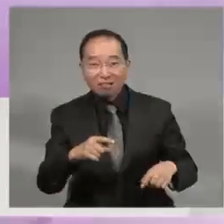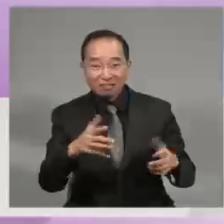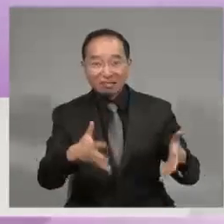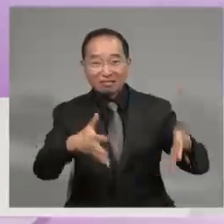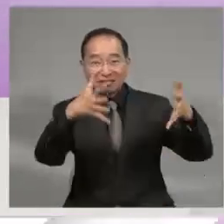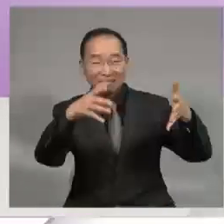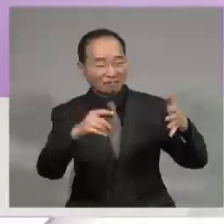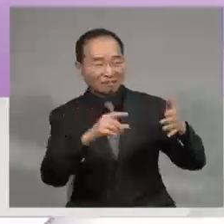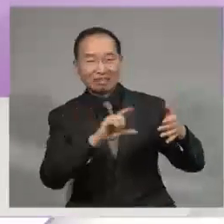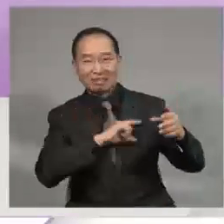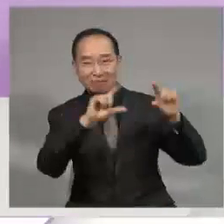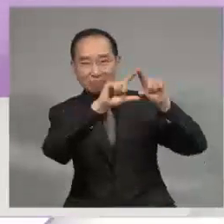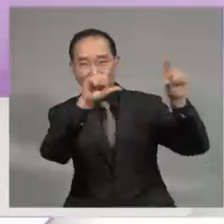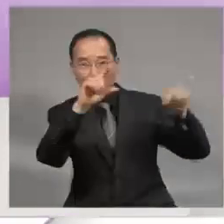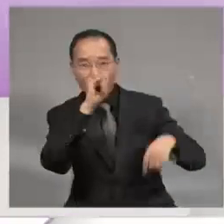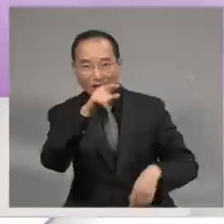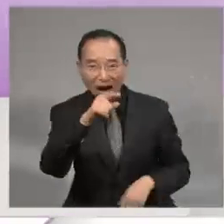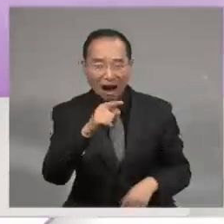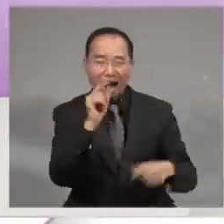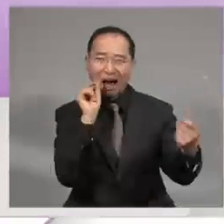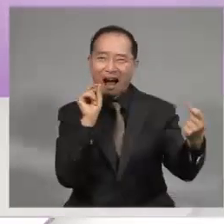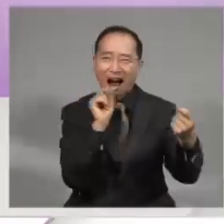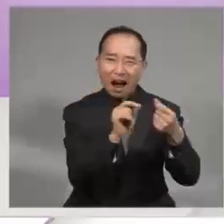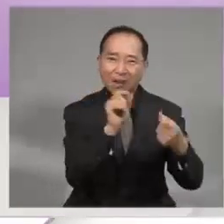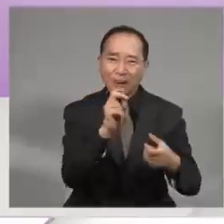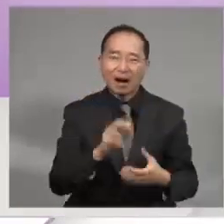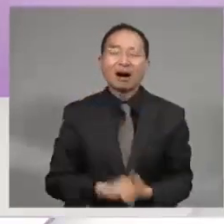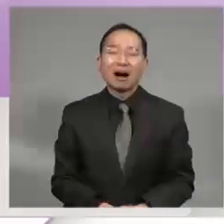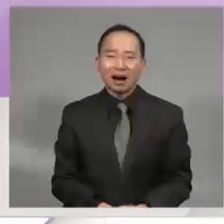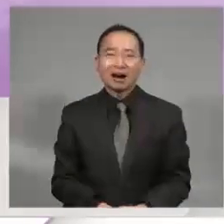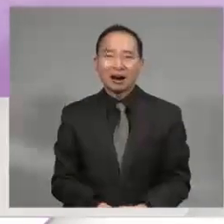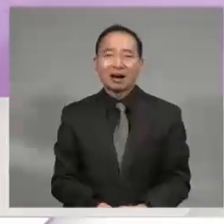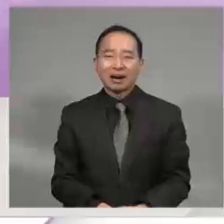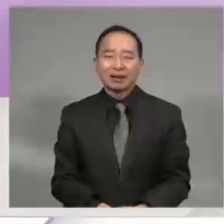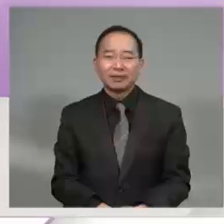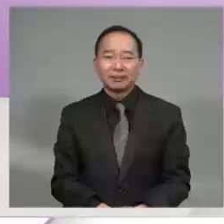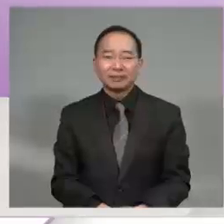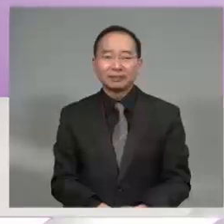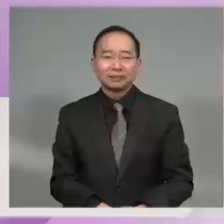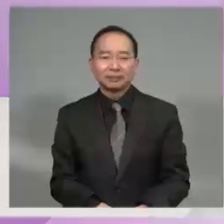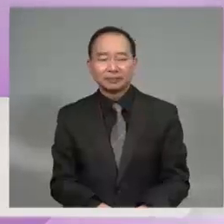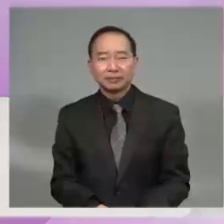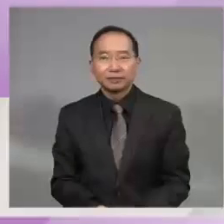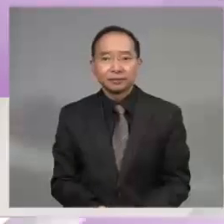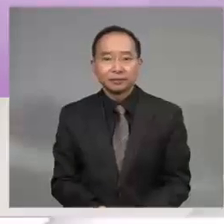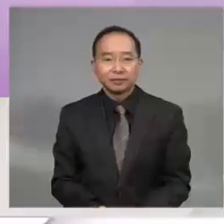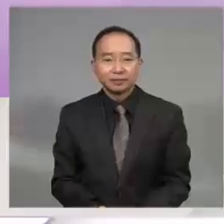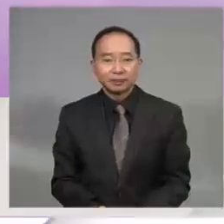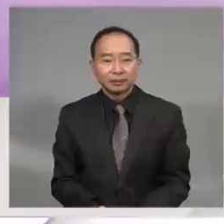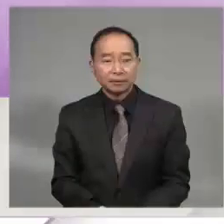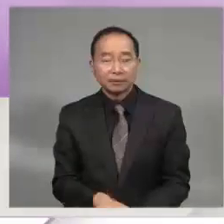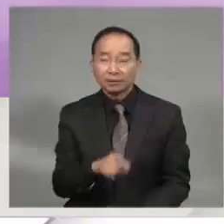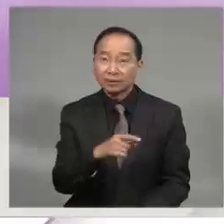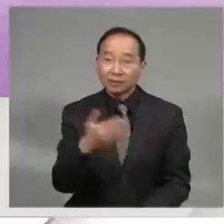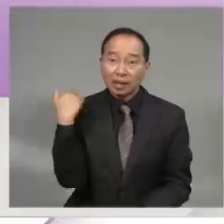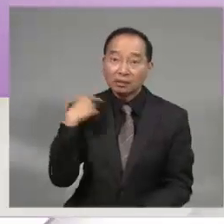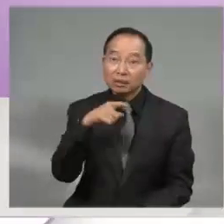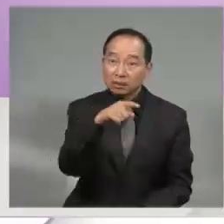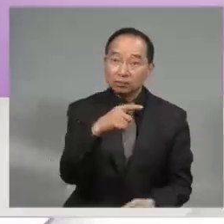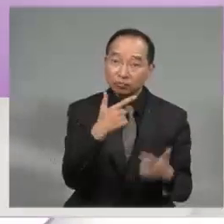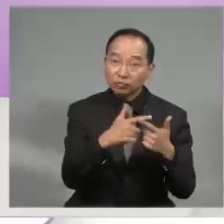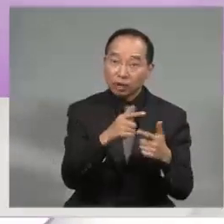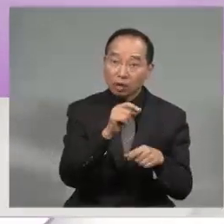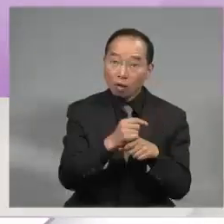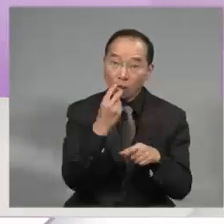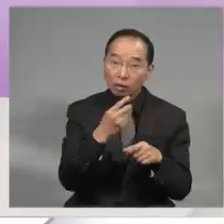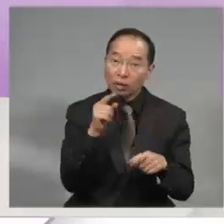왔나요? 네, 거의 다 온 것 같습니다. 예. 알겠습니다. 이번에 우리 사모관께서는 저것도 한번 방문해 보신 적 있으세요, 선관위?